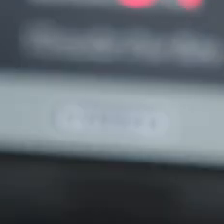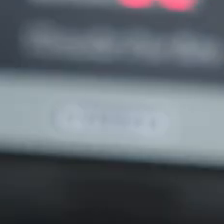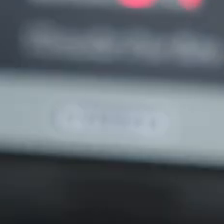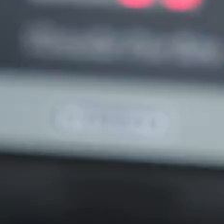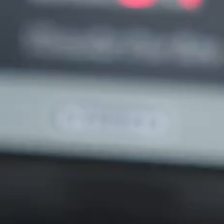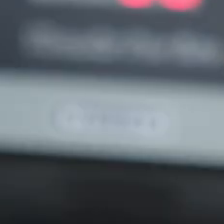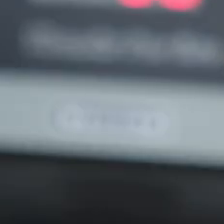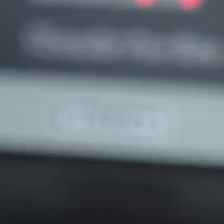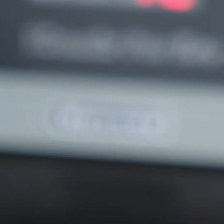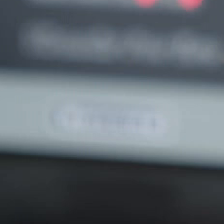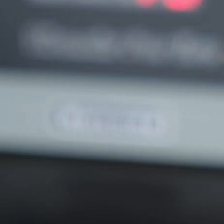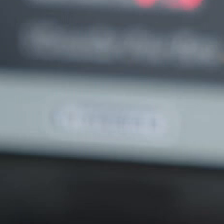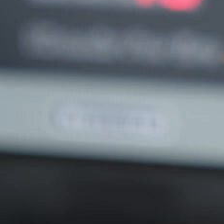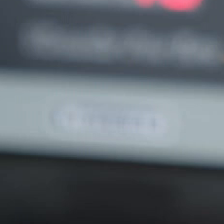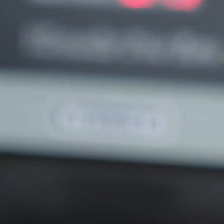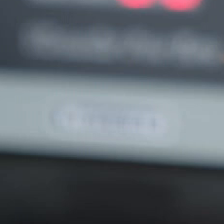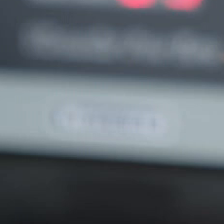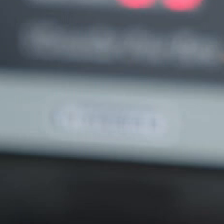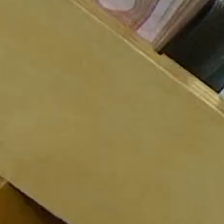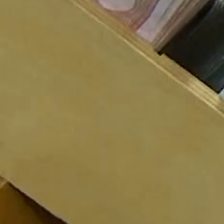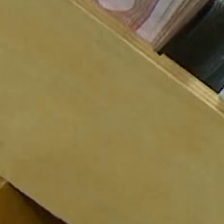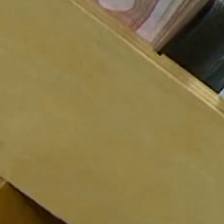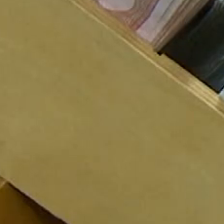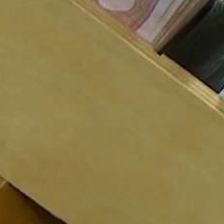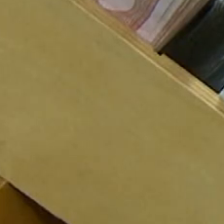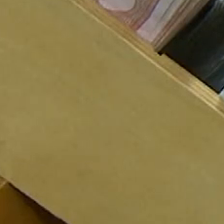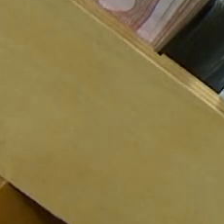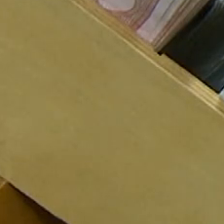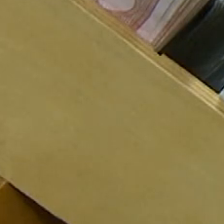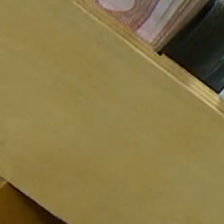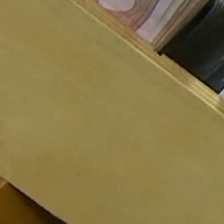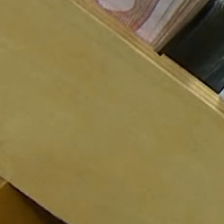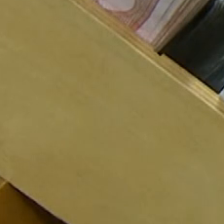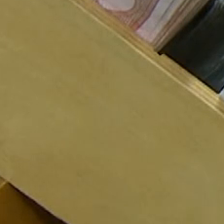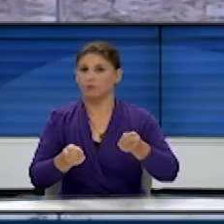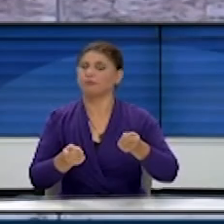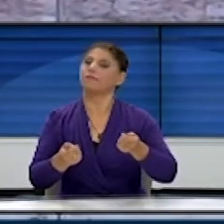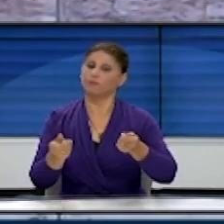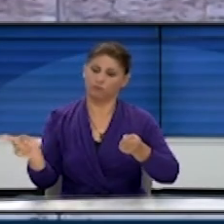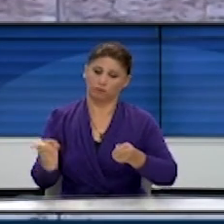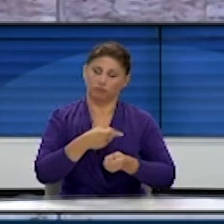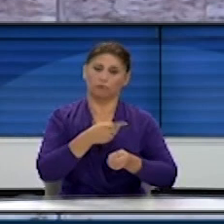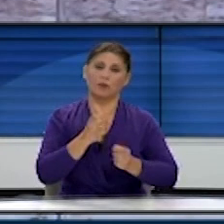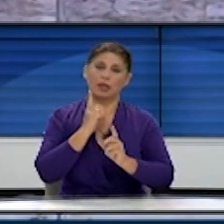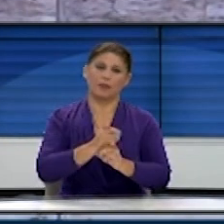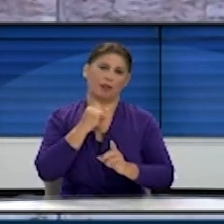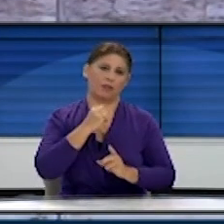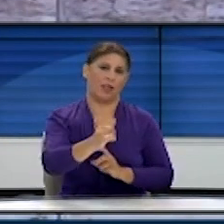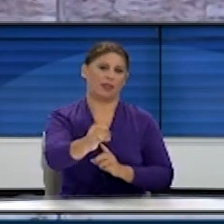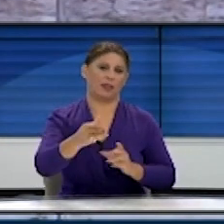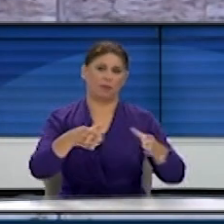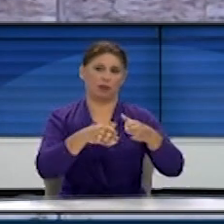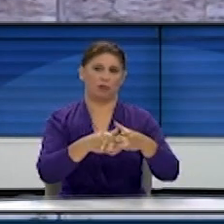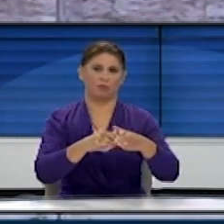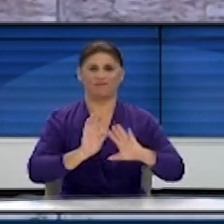ποιοτικά ερωτήματα είναι απαντήσεις οι οποίες... Υπάρχουν, τα μηνύματα είναι σοβαρά στα ποιοτικά. Έχετε δίκιο σε αυτό. Και